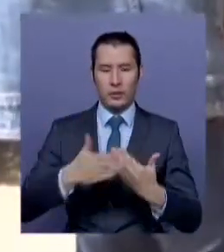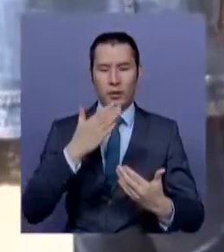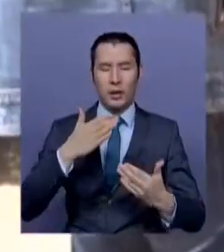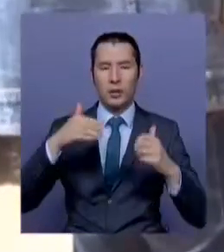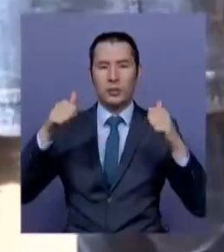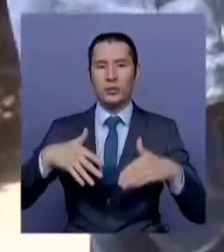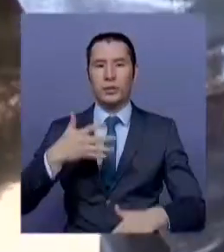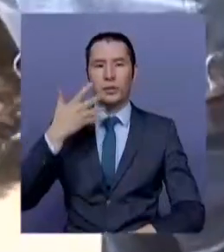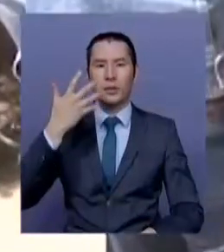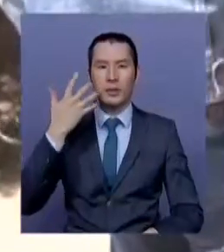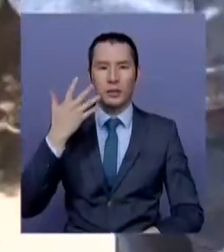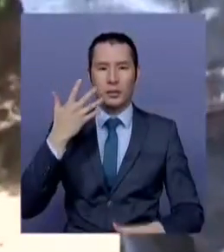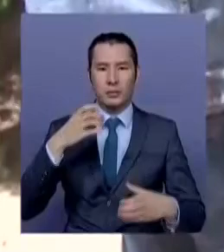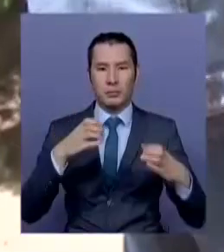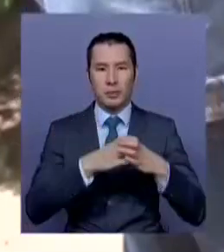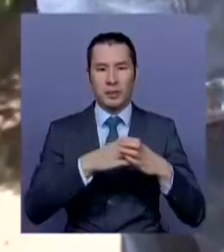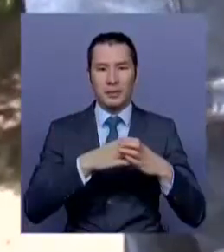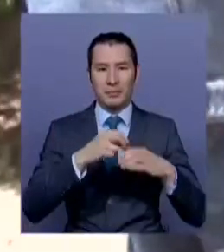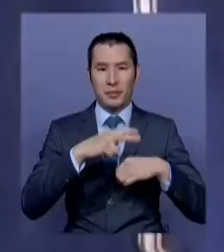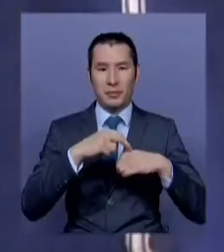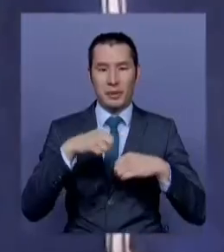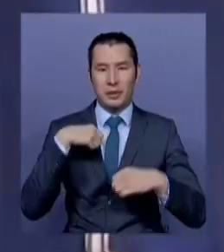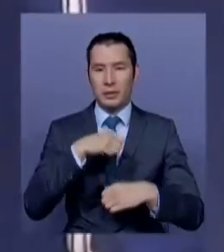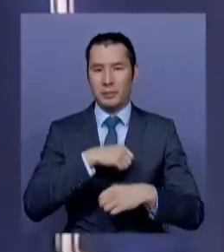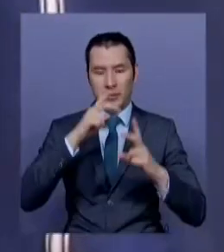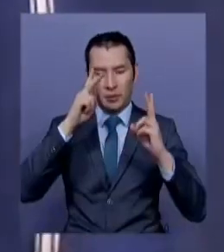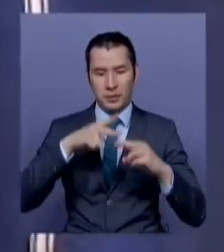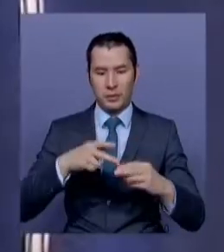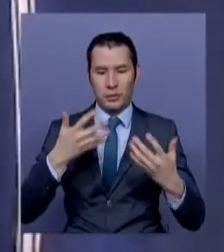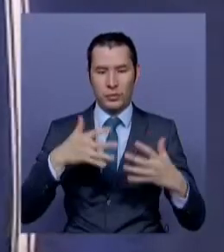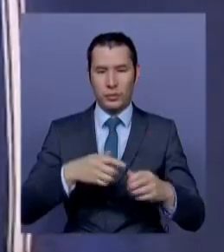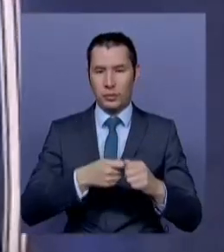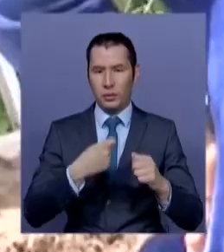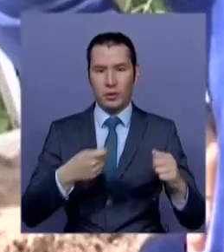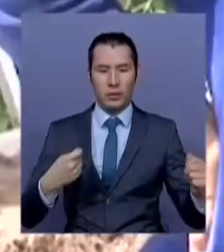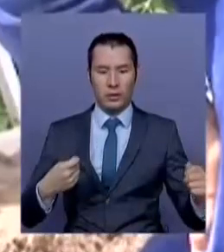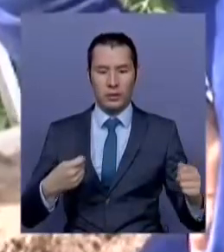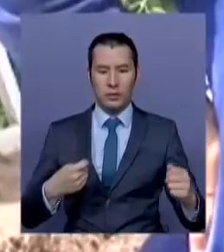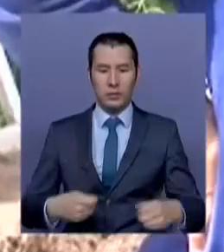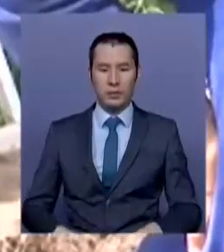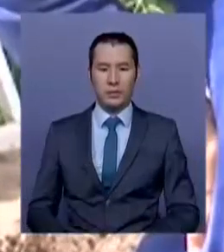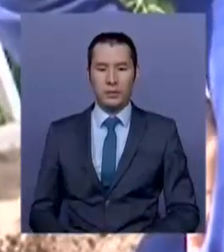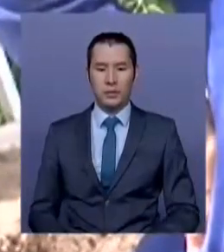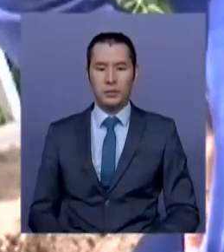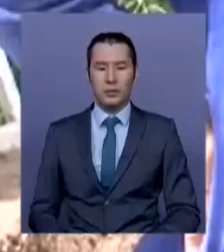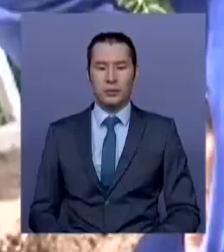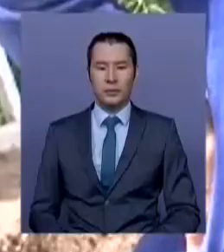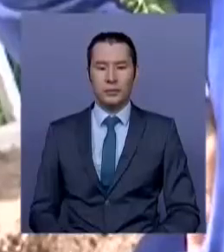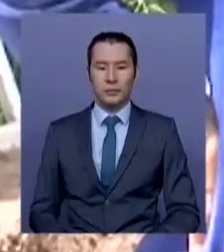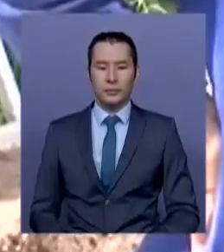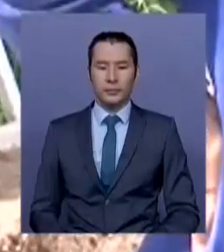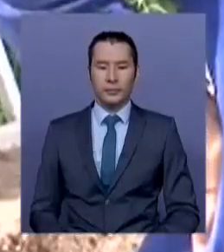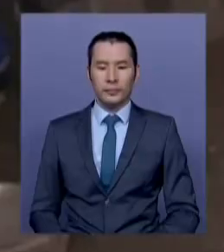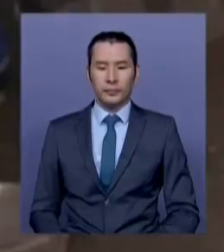шығарын тергеушілердің өзі де білмейді. Әзірге тек ұзаққа созылған сот сараптамасы шыққанын күтуден басқа шара